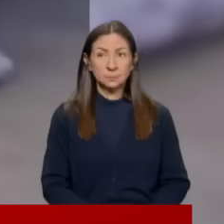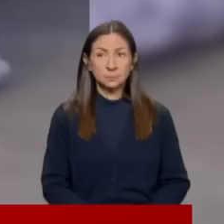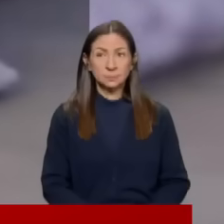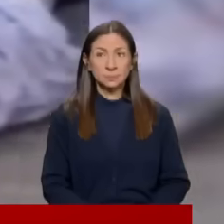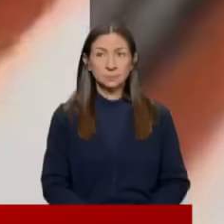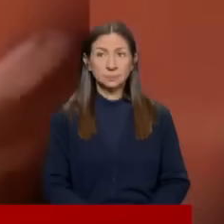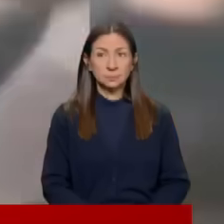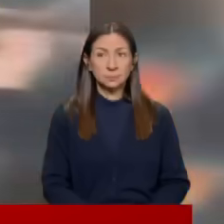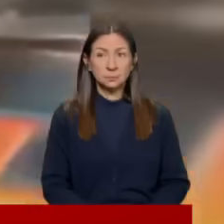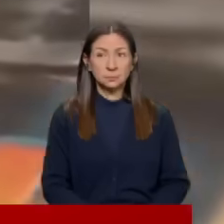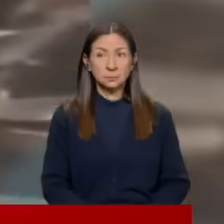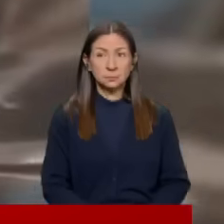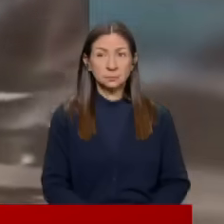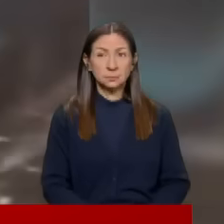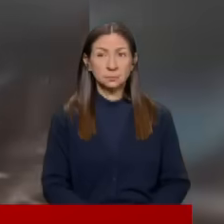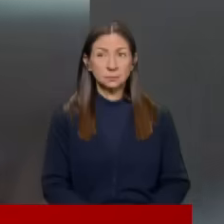Çok ya.